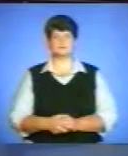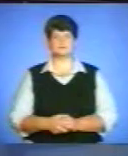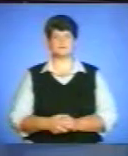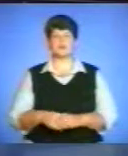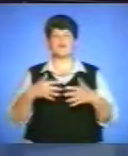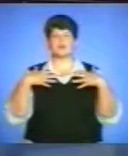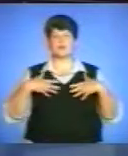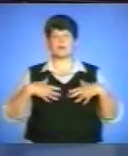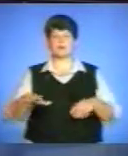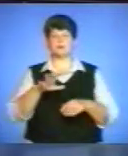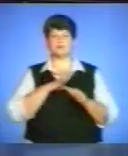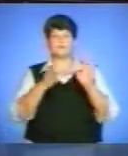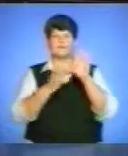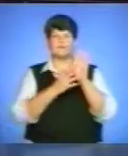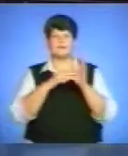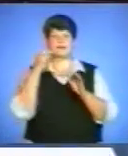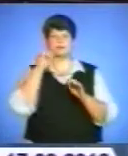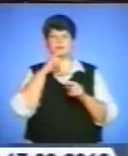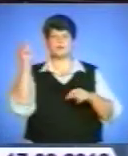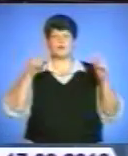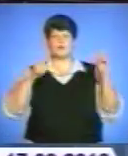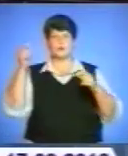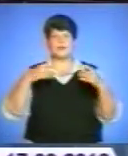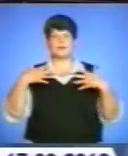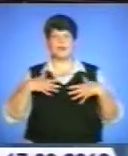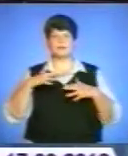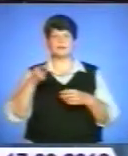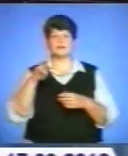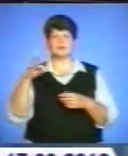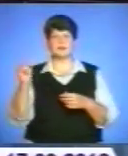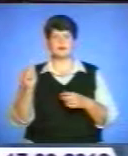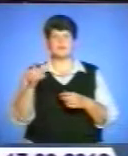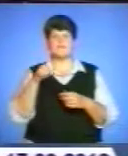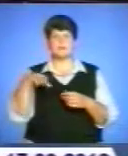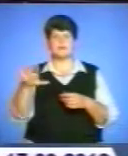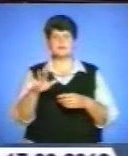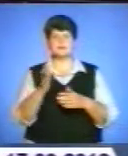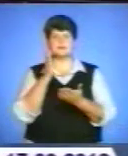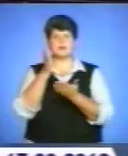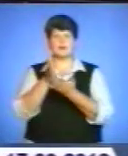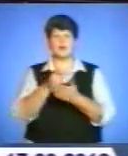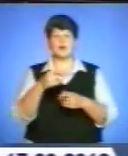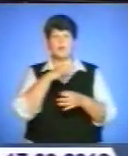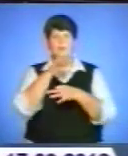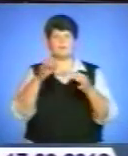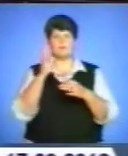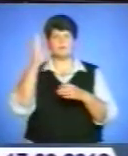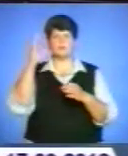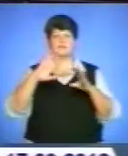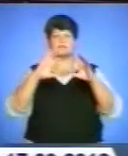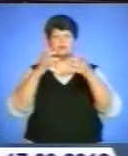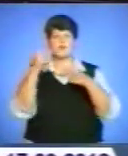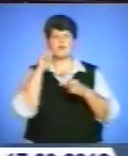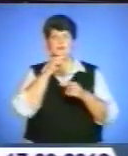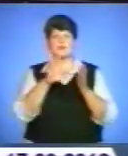У Криму відбувся 9-й економічний форум «Ялтинська європейська стратегія». Обговорювали майбутнє світової економіки,